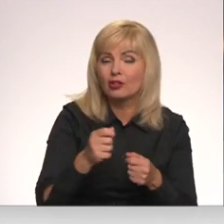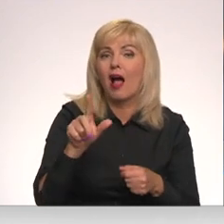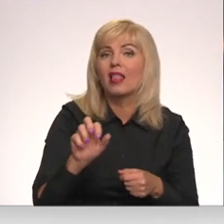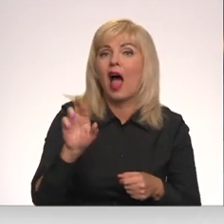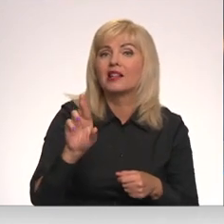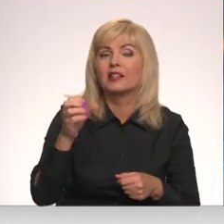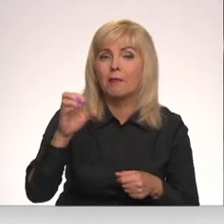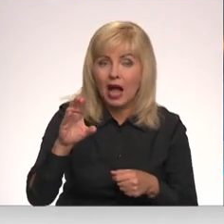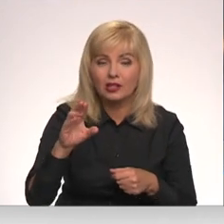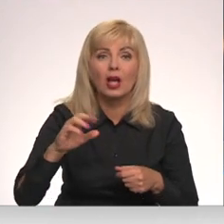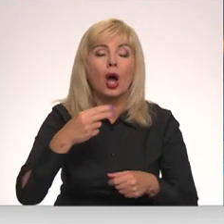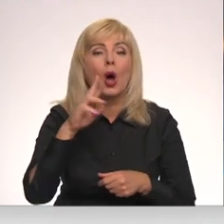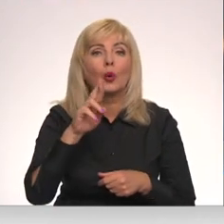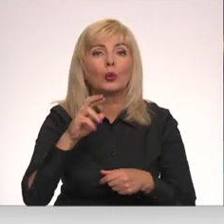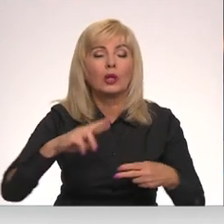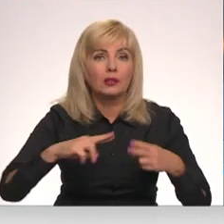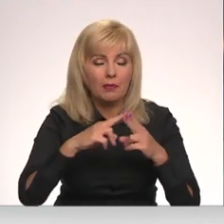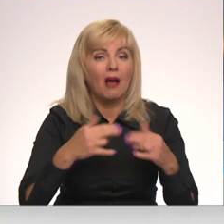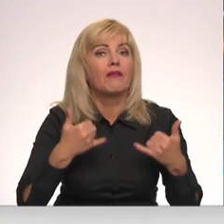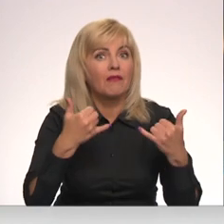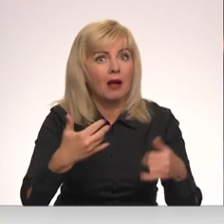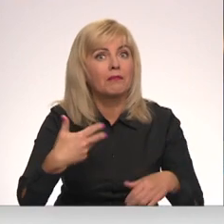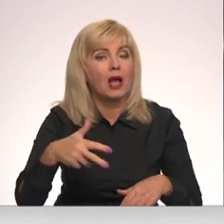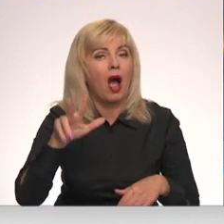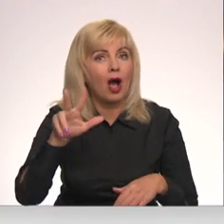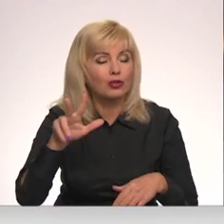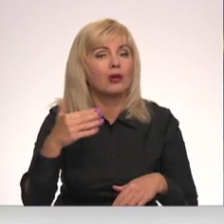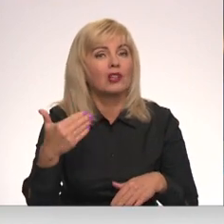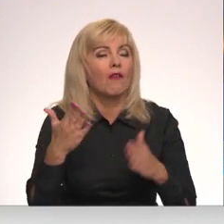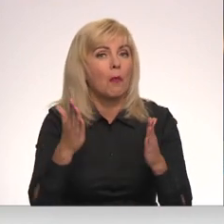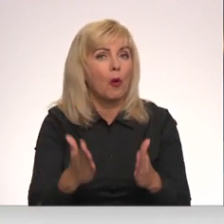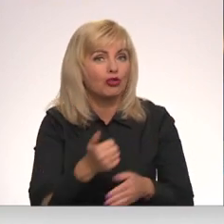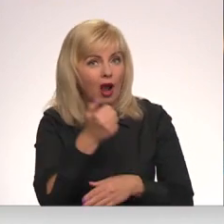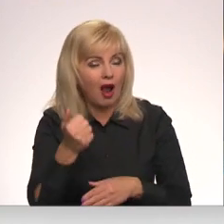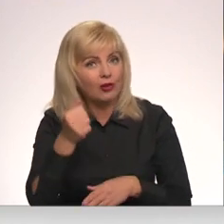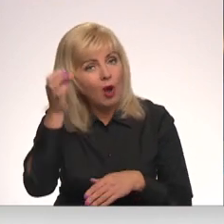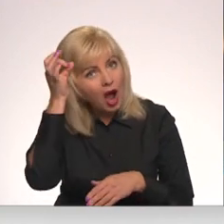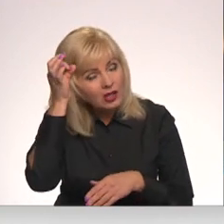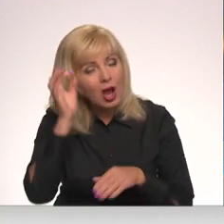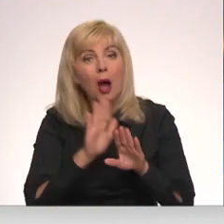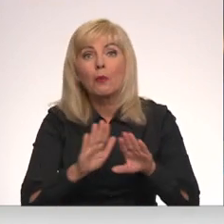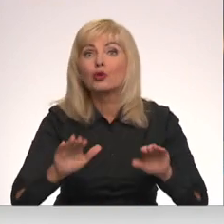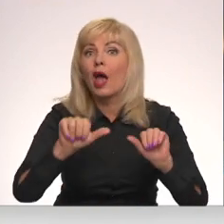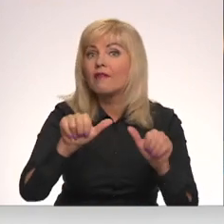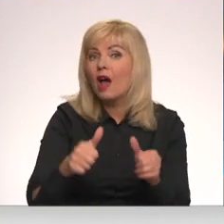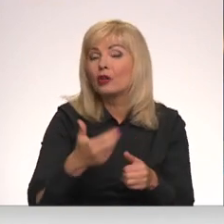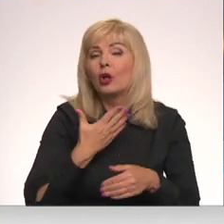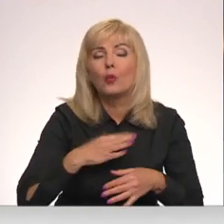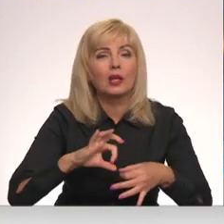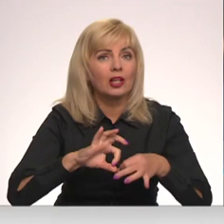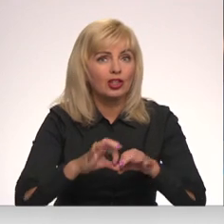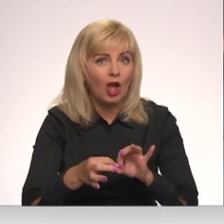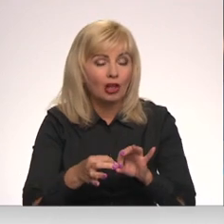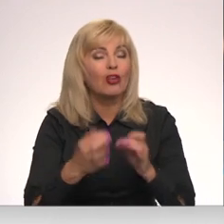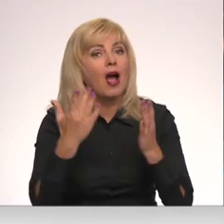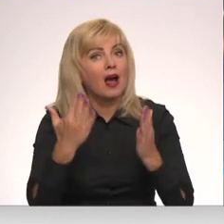Lansmanis, kurš Rundāls pils atjaunošanai veltīs 58 savu mūža gadus, atceras, ka muzeja tapšana bijusi ļoti sarežģīta, bet